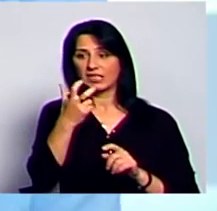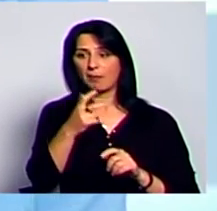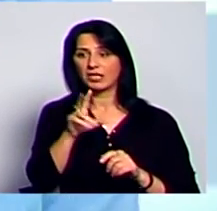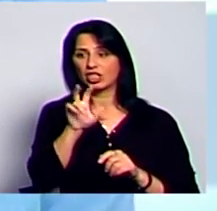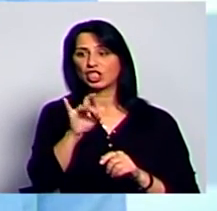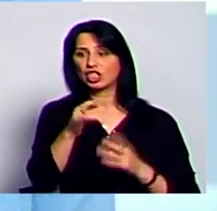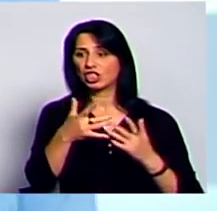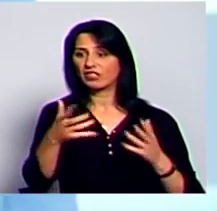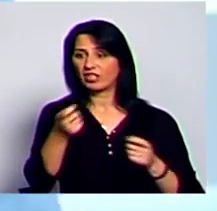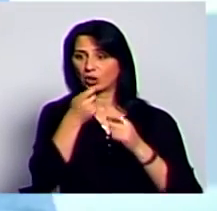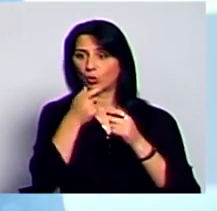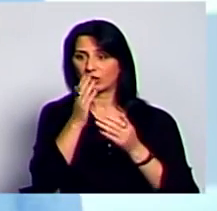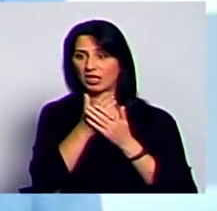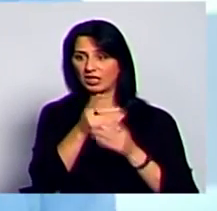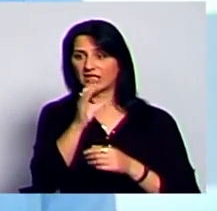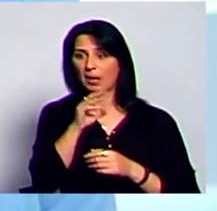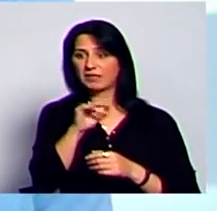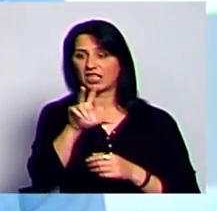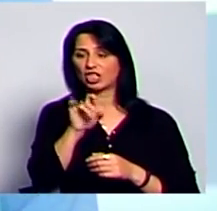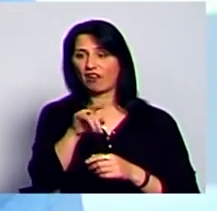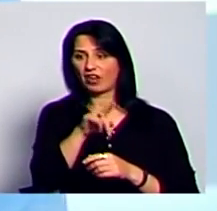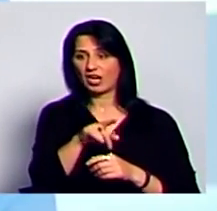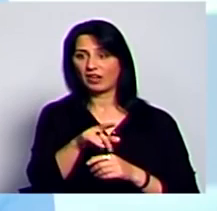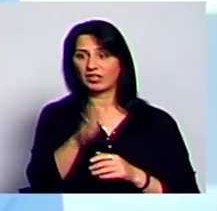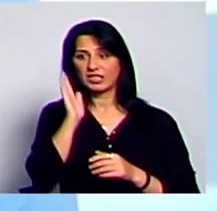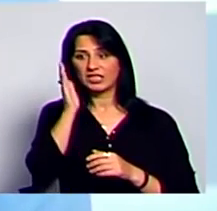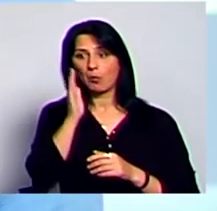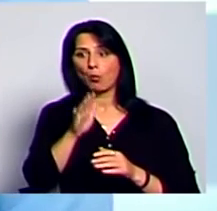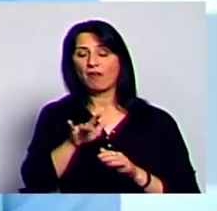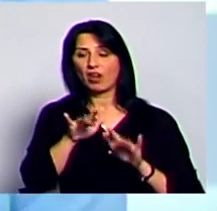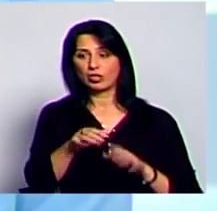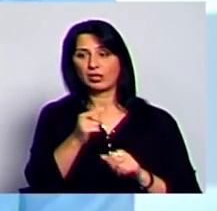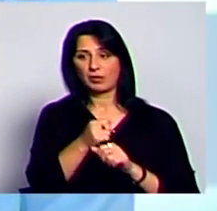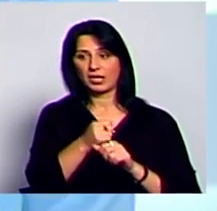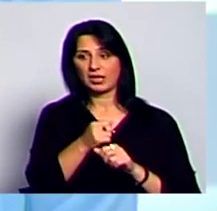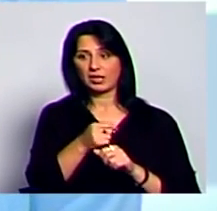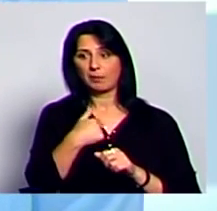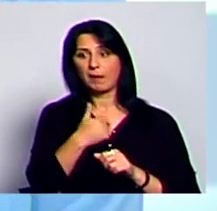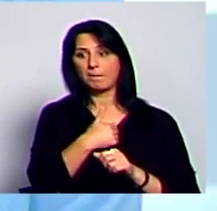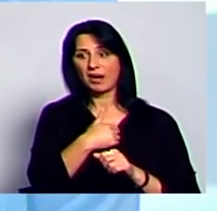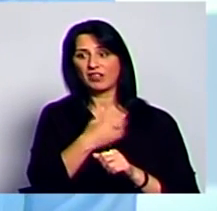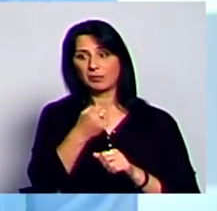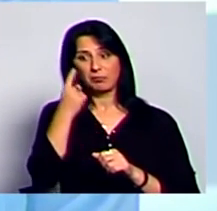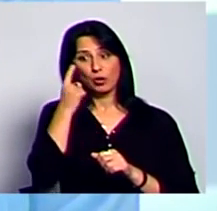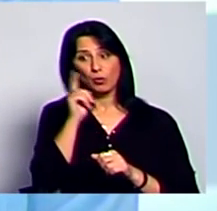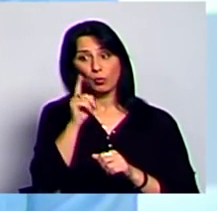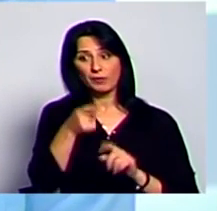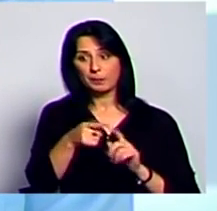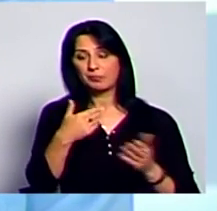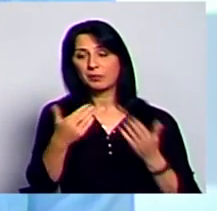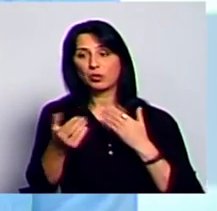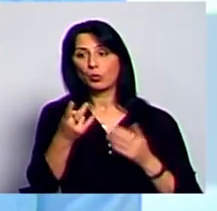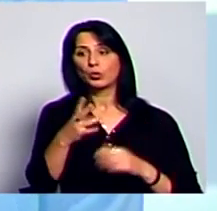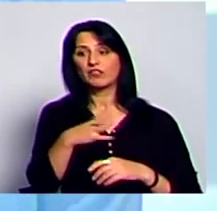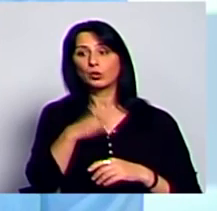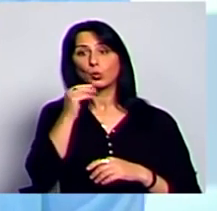ჯიშის ყურძენია როგორც ვიცი და ძალიან დიდი და სამომავლო საქმე კეთდება. უბრალოდ მე მაქვს კიდე ფიქრობთ რომ ესეთი მიდგომაც